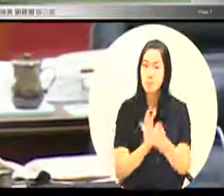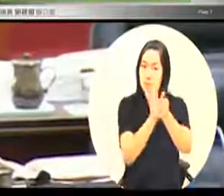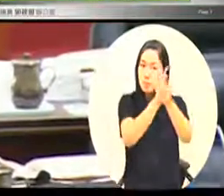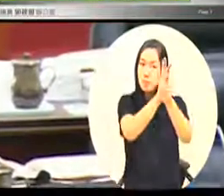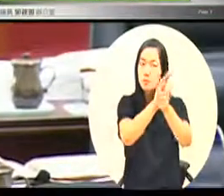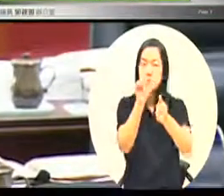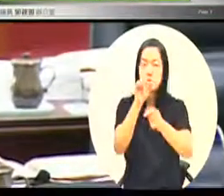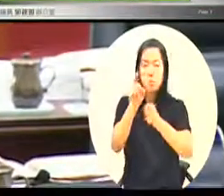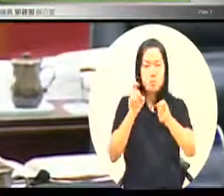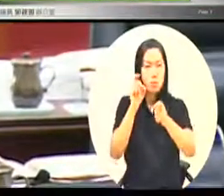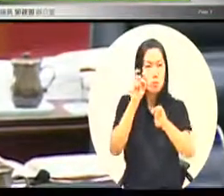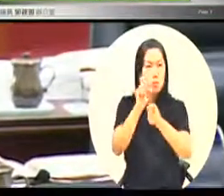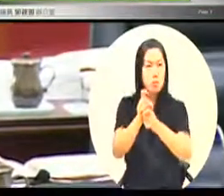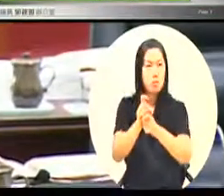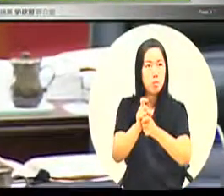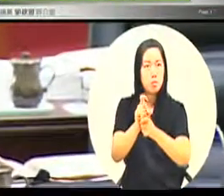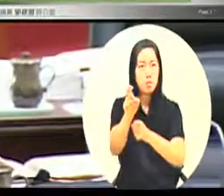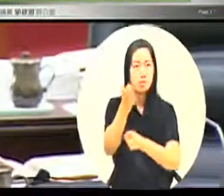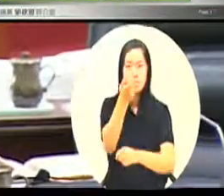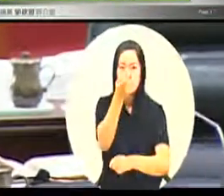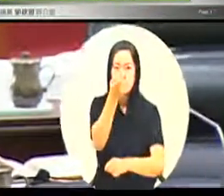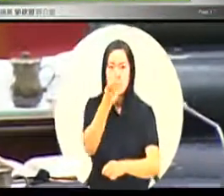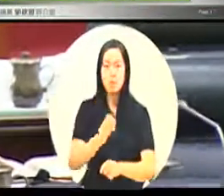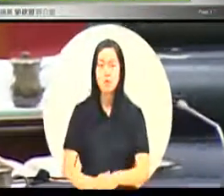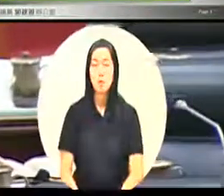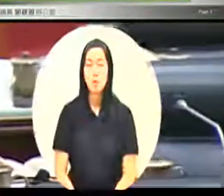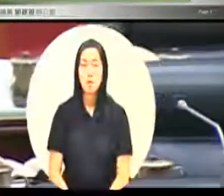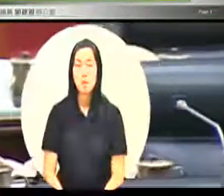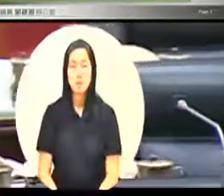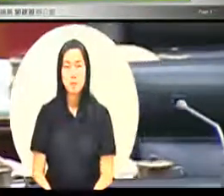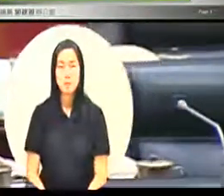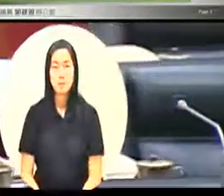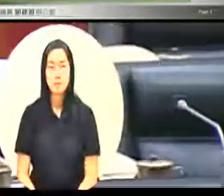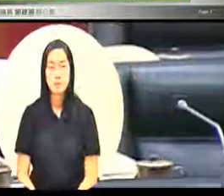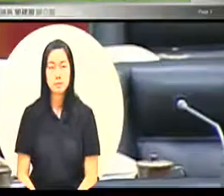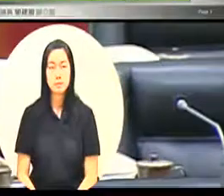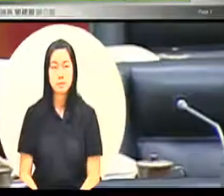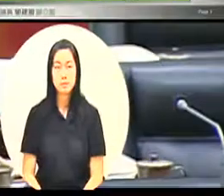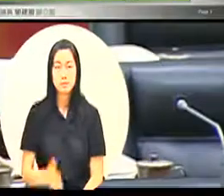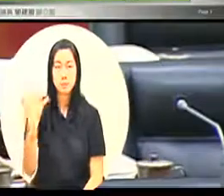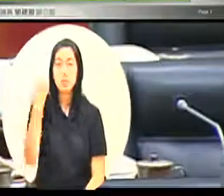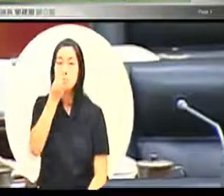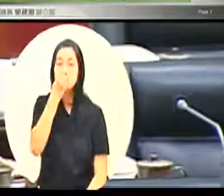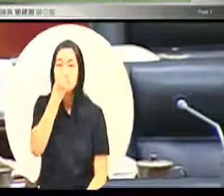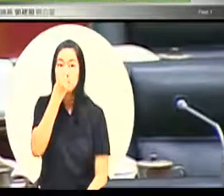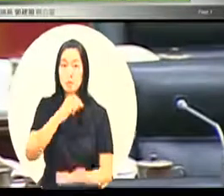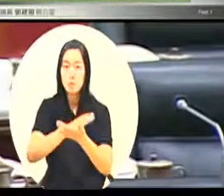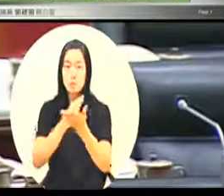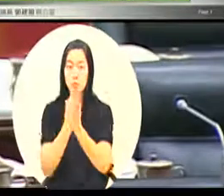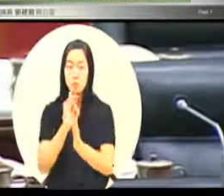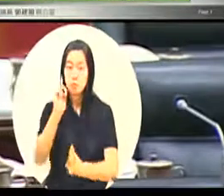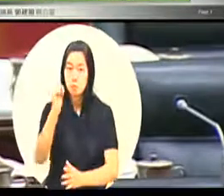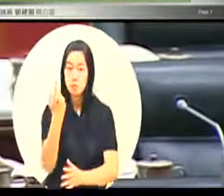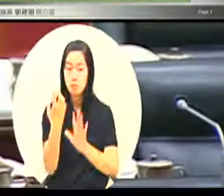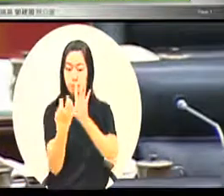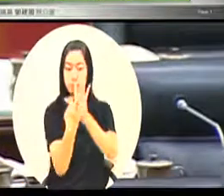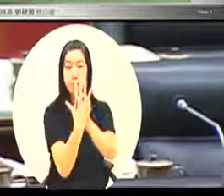年问题小可有哩哩啦啦的这个食品溯源标